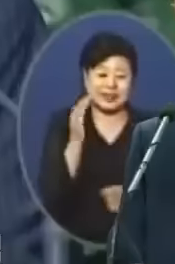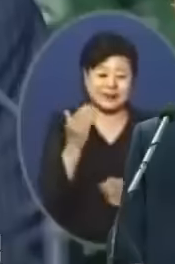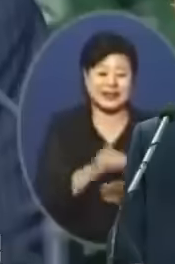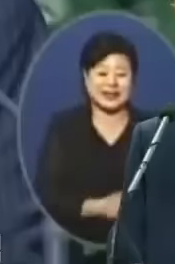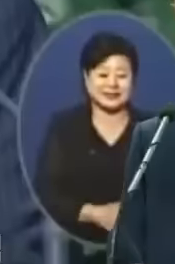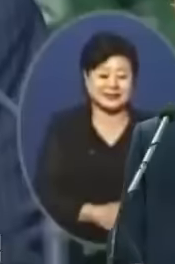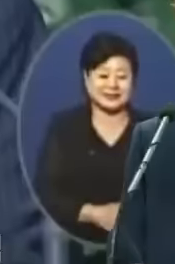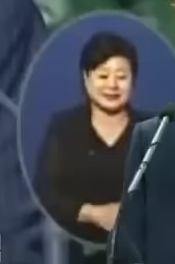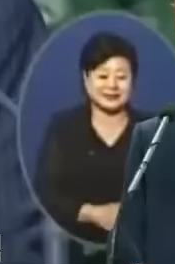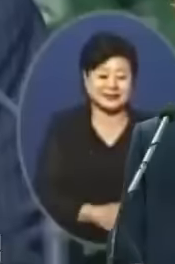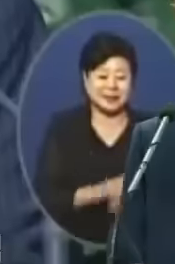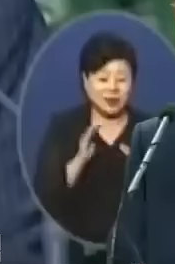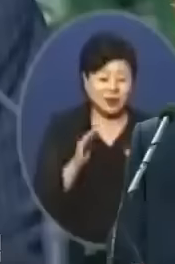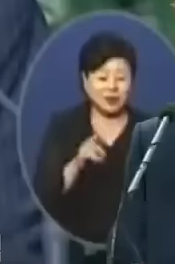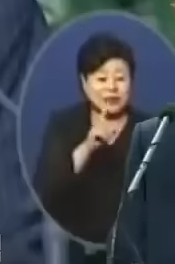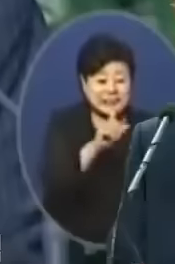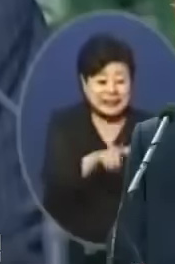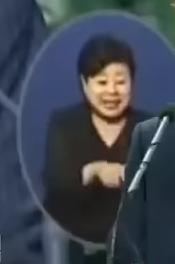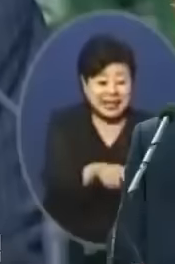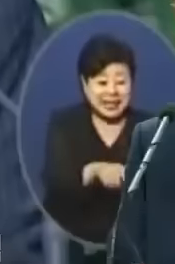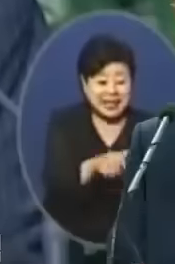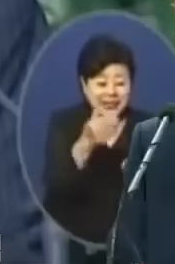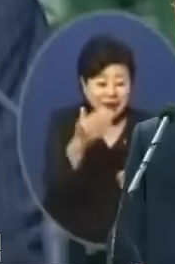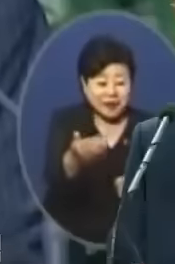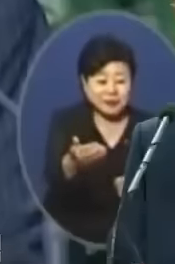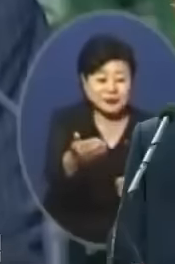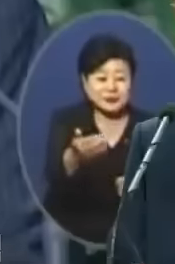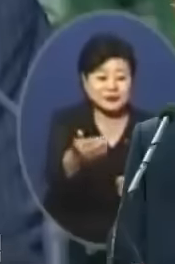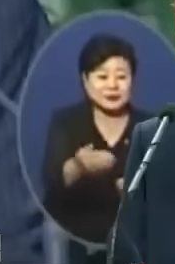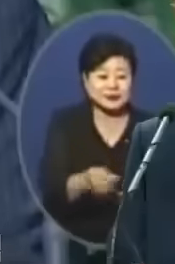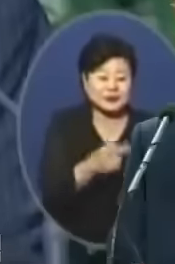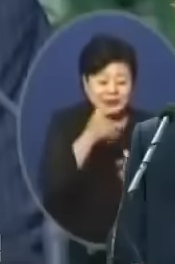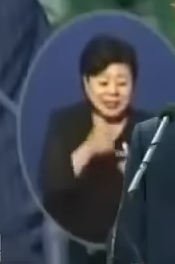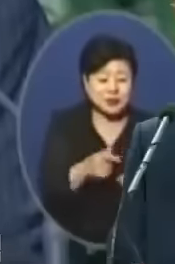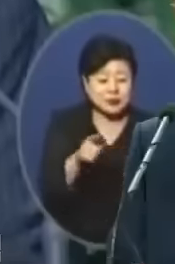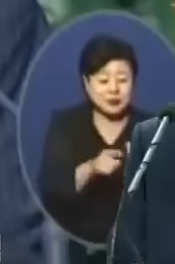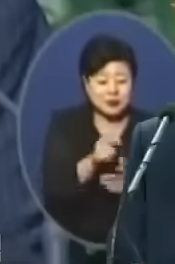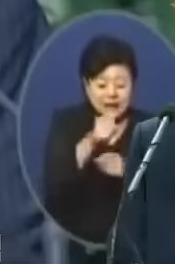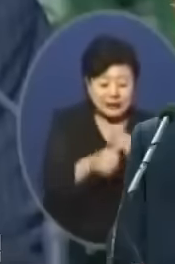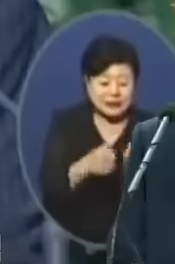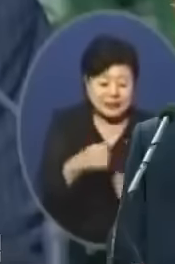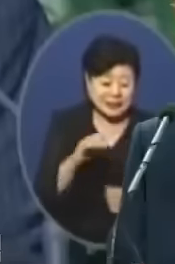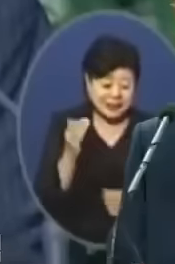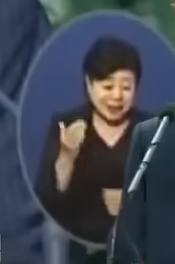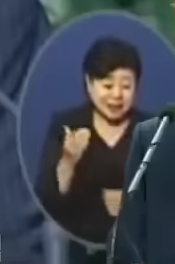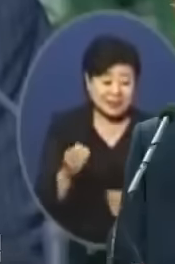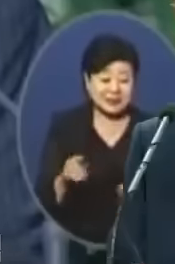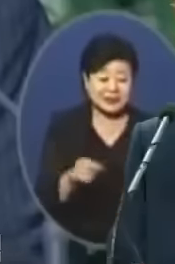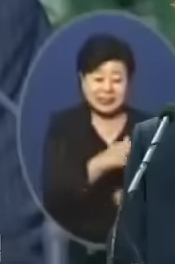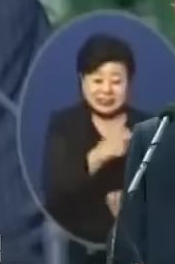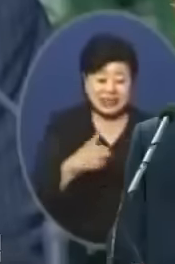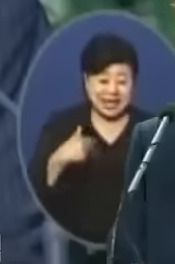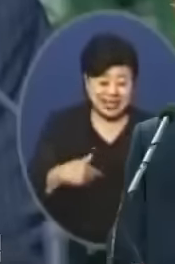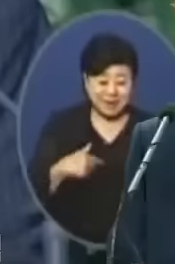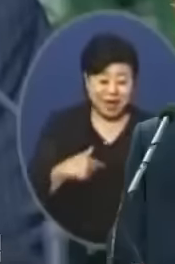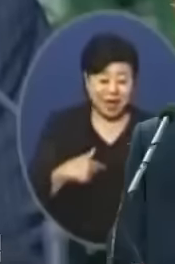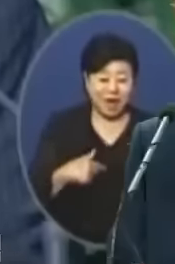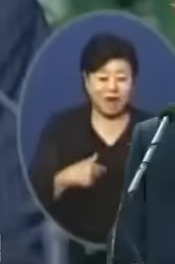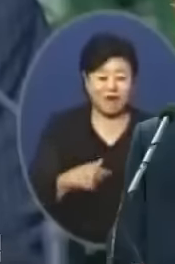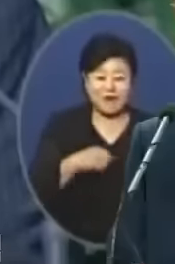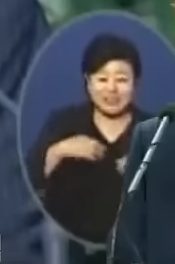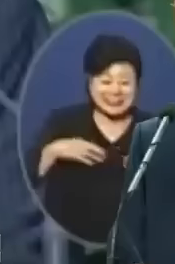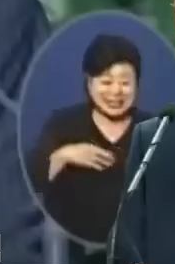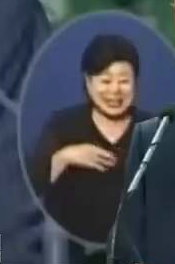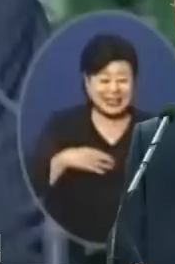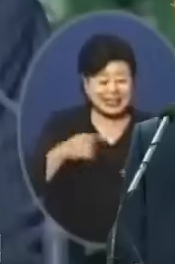것입니다. 오늘 이 시간에 여러분 우리 주 예수를 믿고 하나님의 자녀가 된 것을 크게 기뻐하고